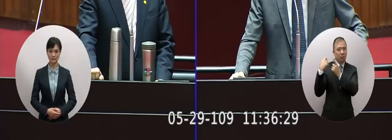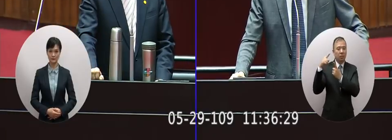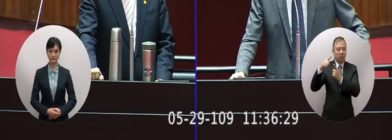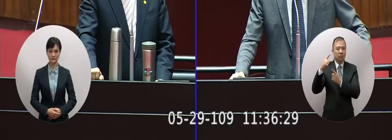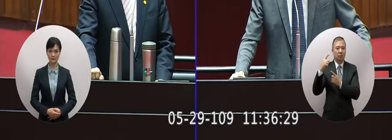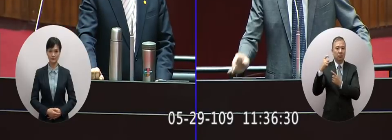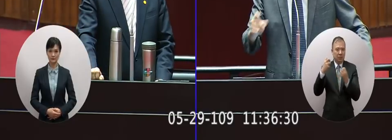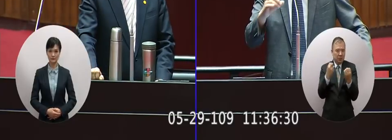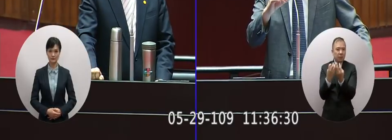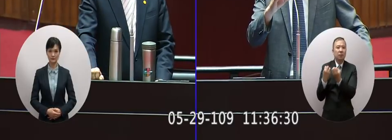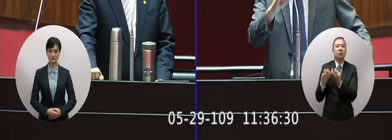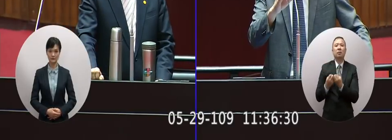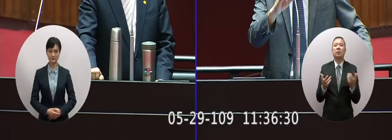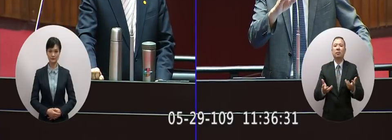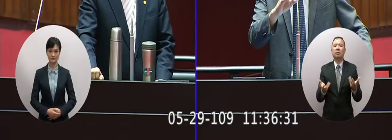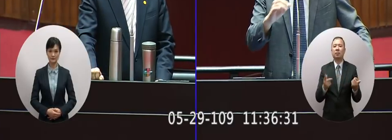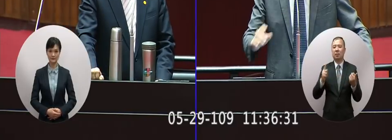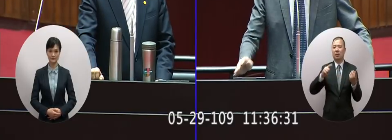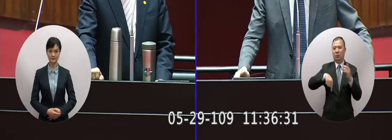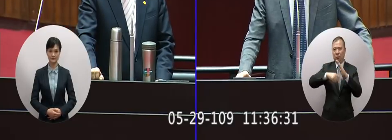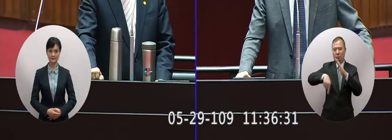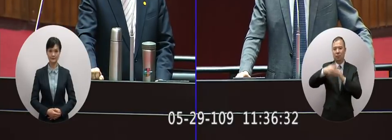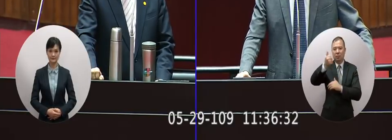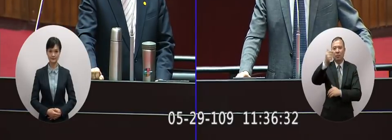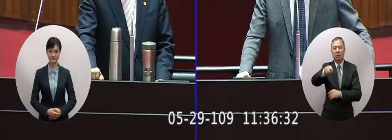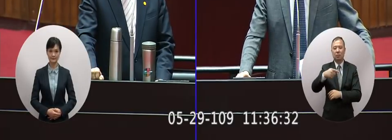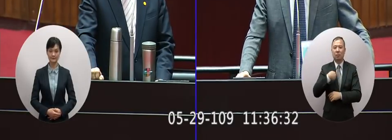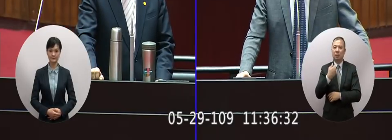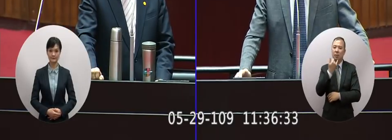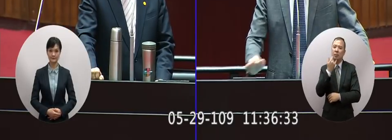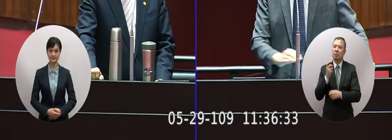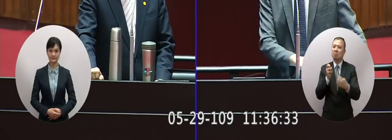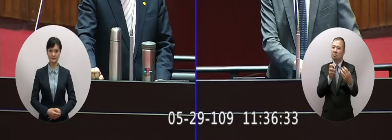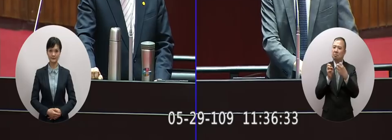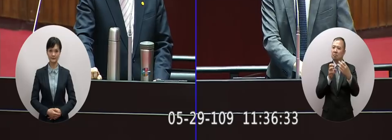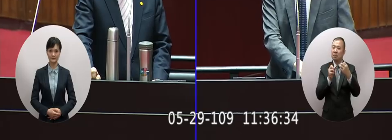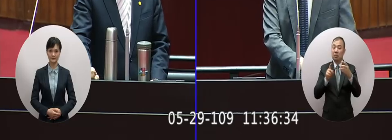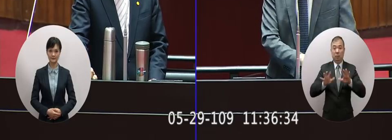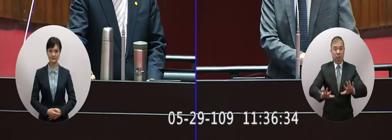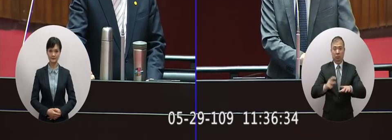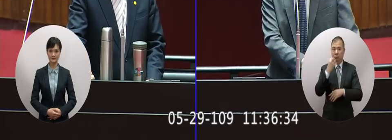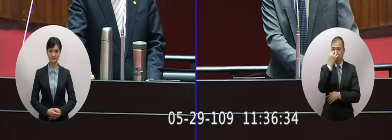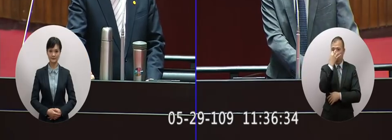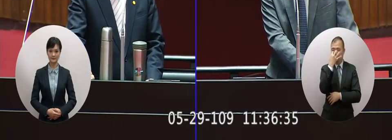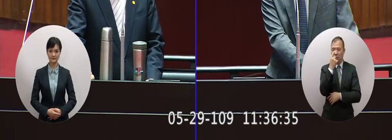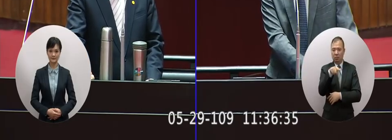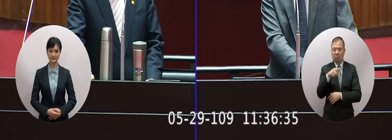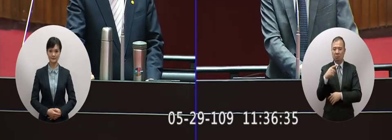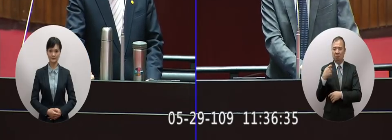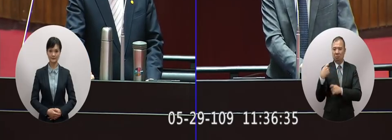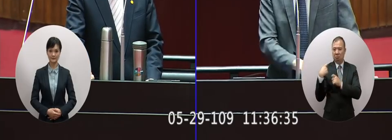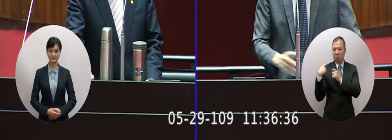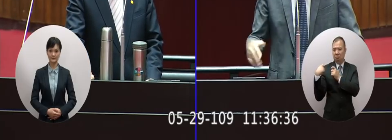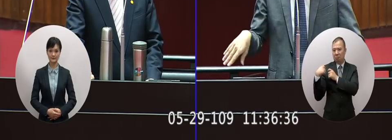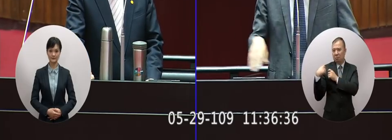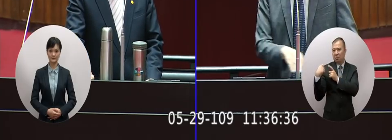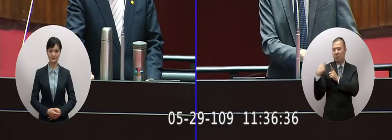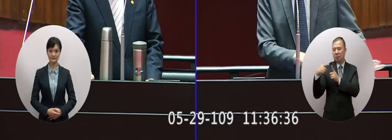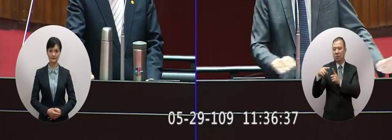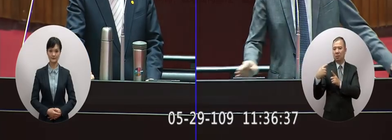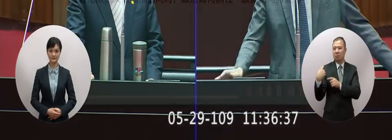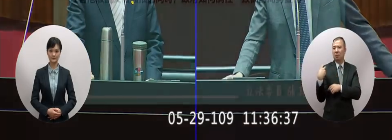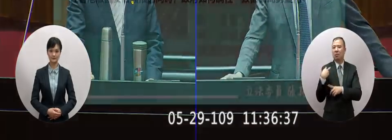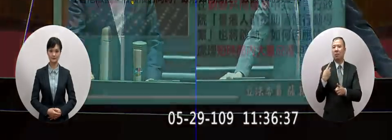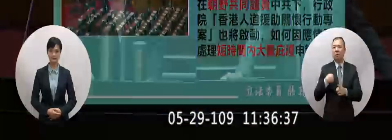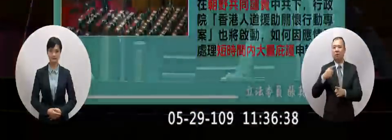哈，也再跟院长来一起讨论一下哈，就是关于哈这个香港现在最近的这个情势哈，这几天当然好，我们往